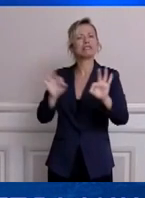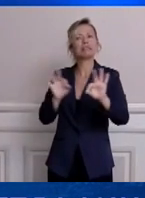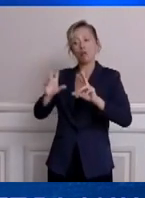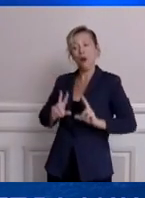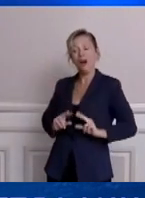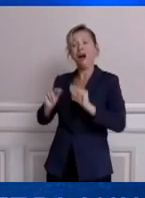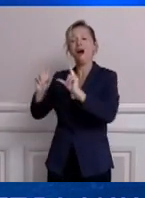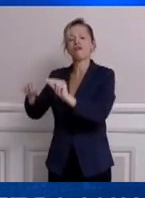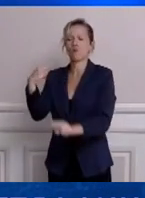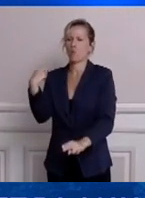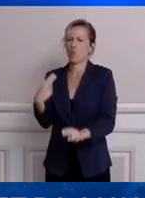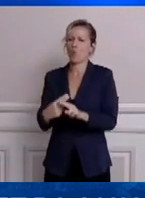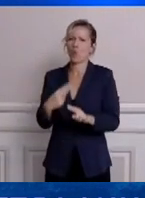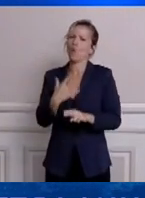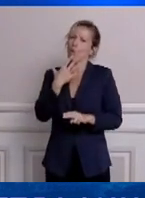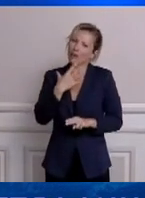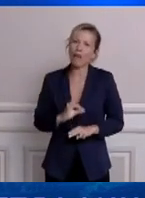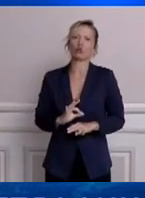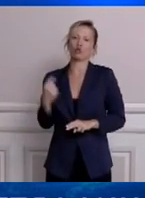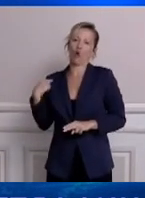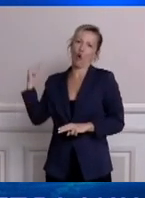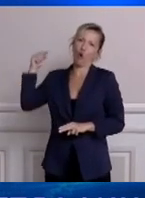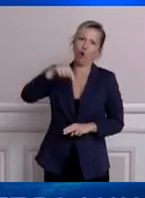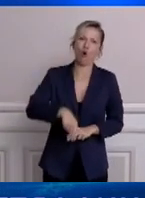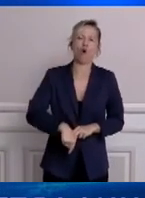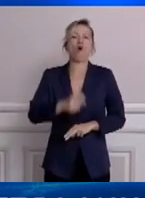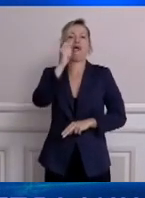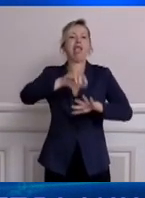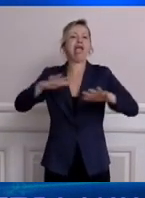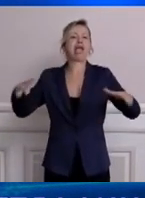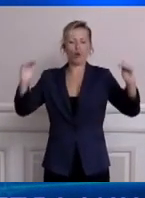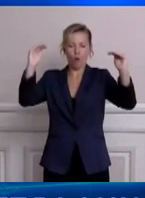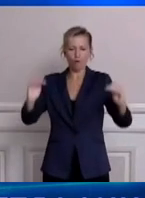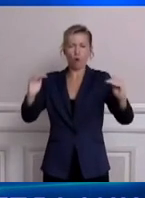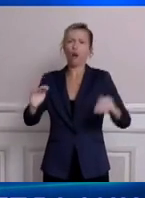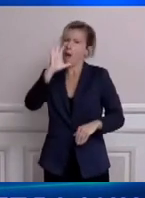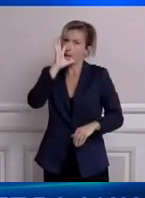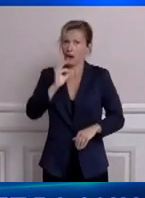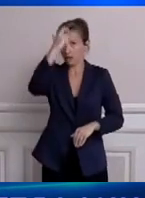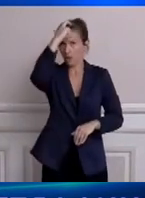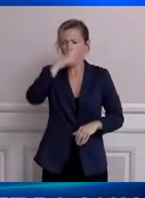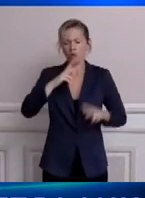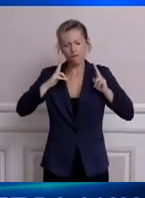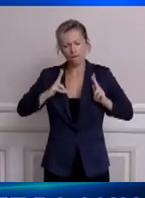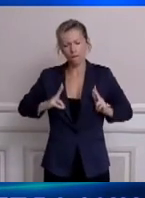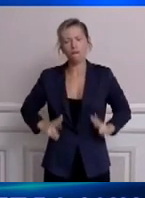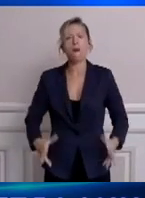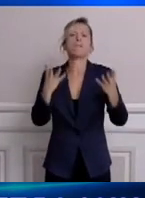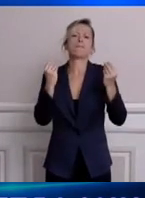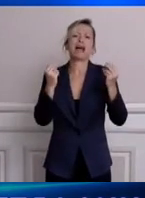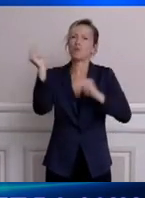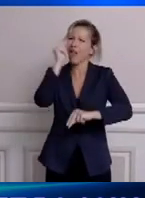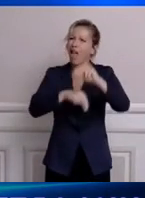ξεχωριστή σημασία εδώ, στο Βόρειο Αιγαίο. Εγώ είμαι πολύ ικανοποιημένος, το είπα και όταν ήρθα εδώ πέρα